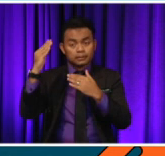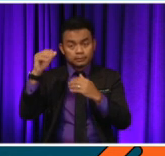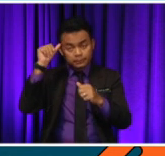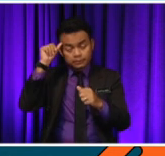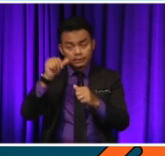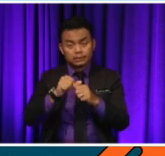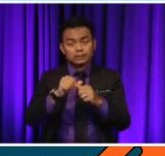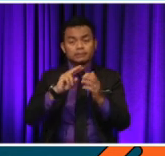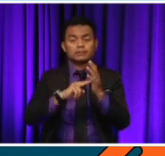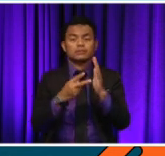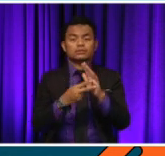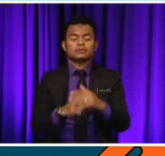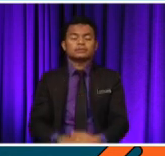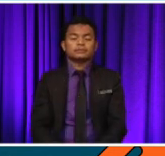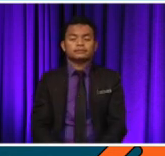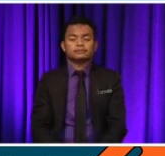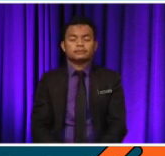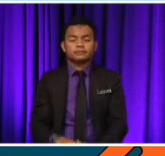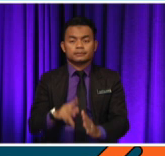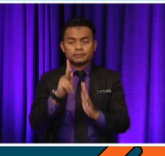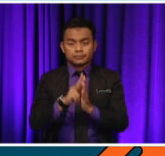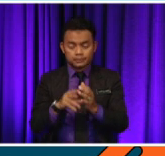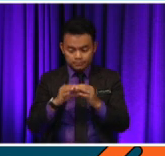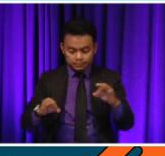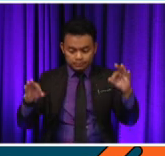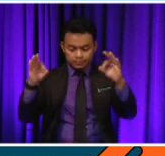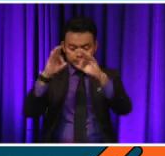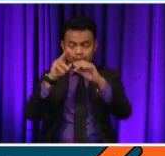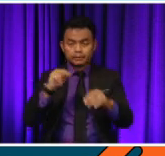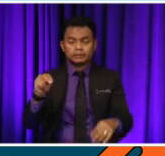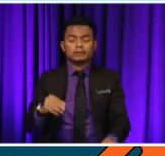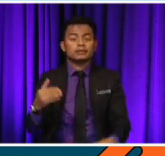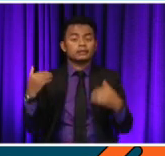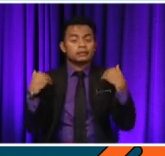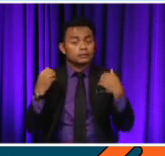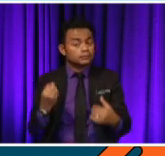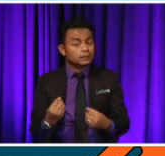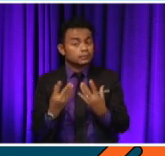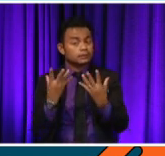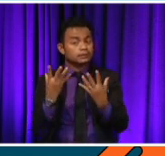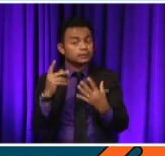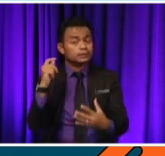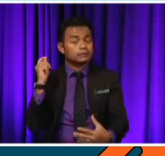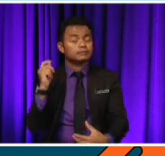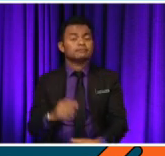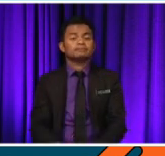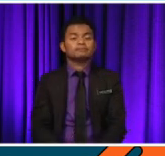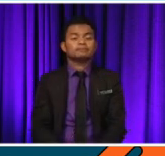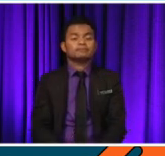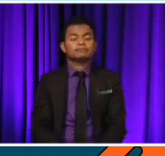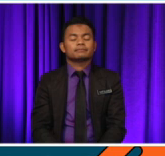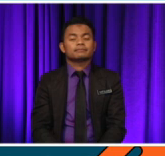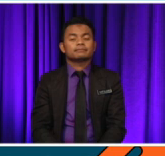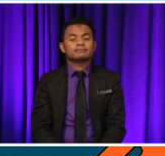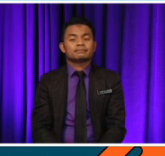Oke seterusnya tentang kepentingan ada berapa tadi bazilah ada berapa